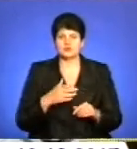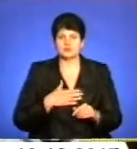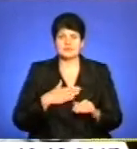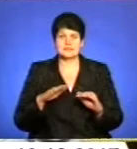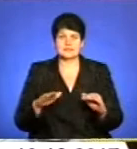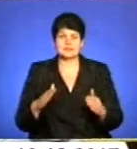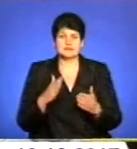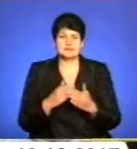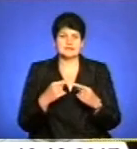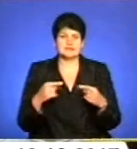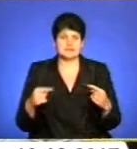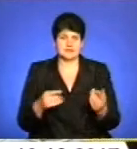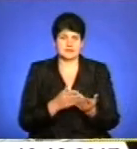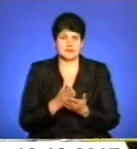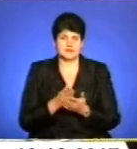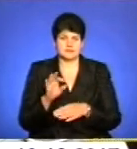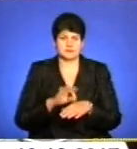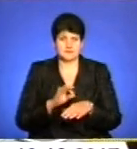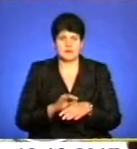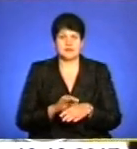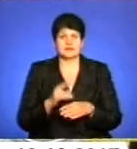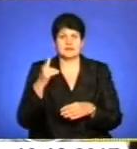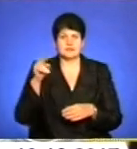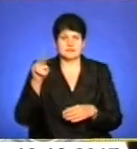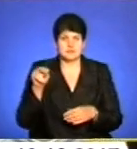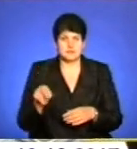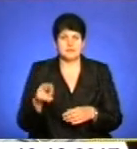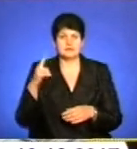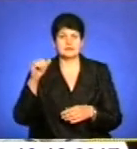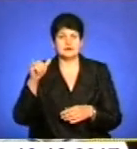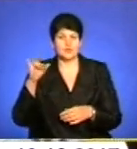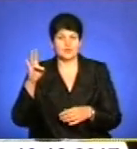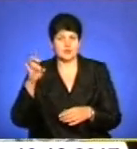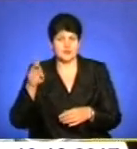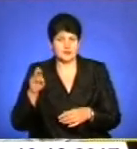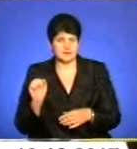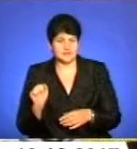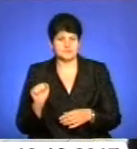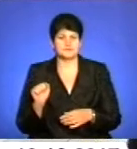різними нозологіями, і з церебральним паралічем, і є даунятка, і є